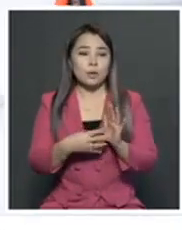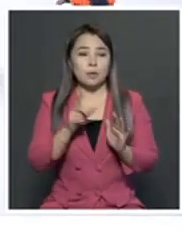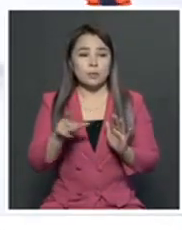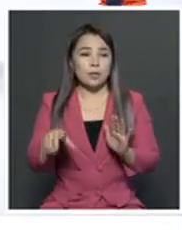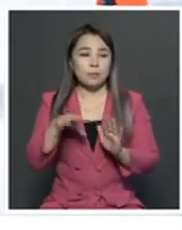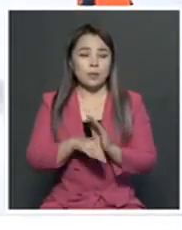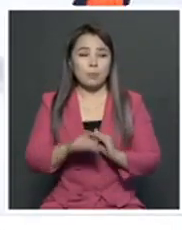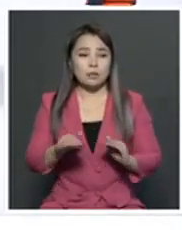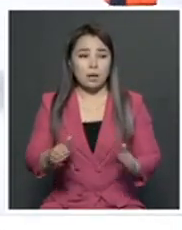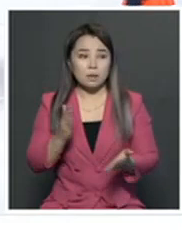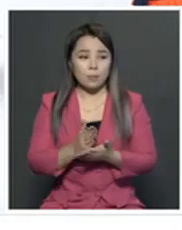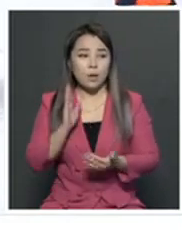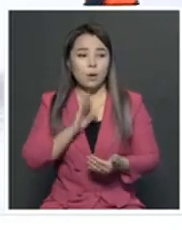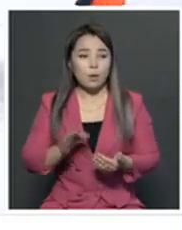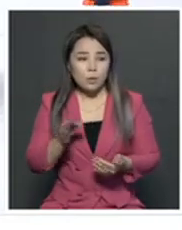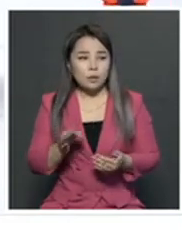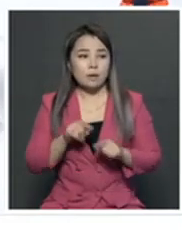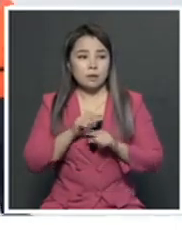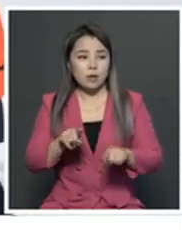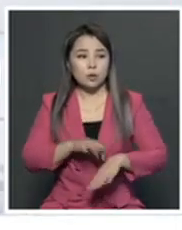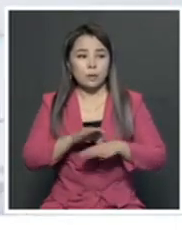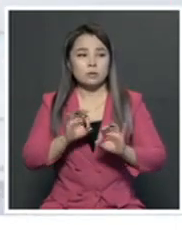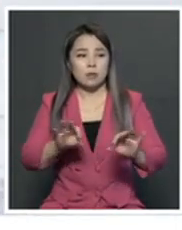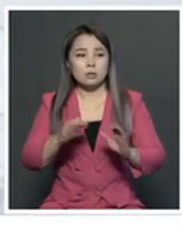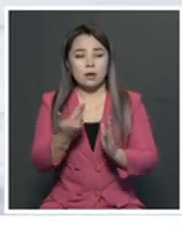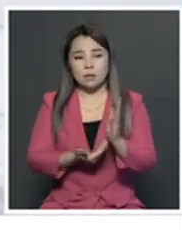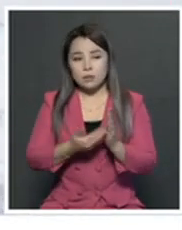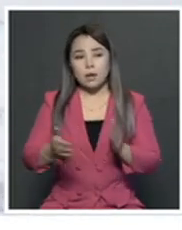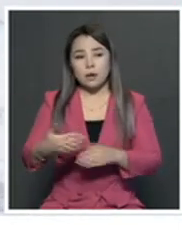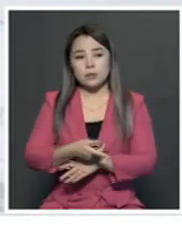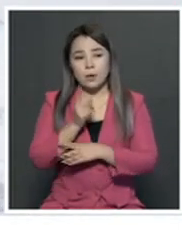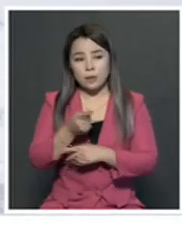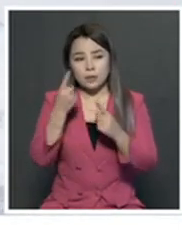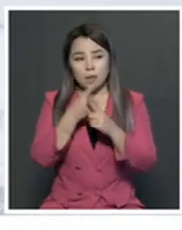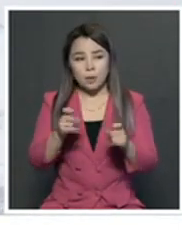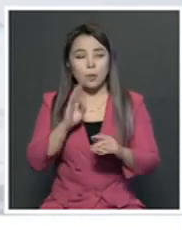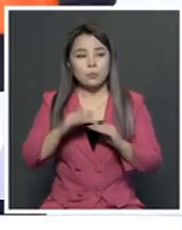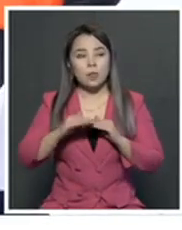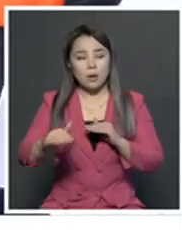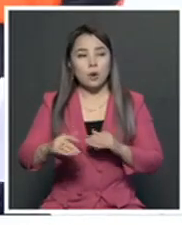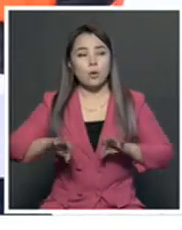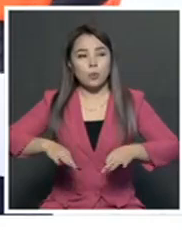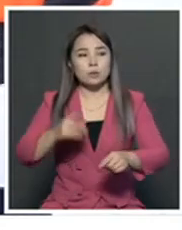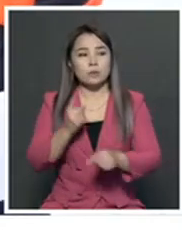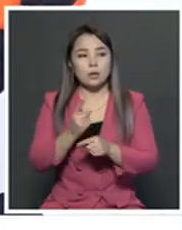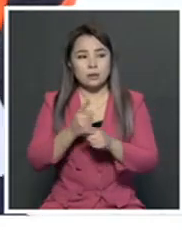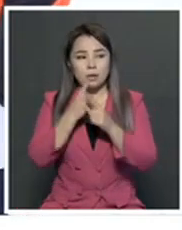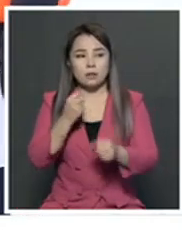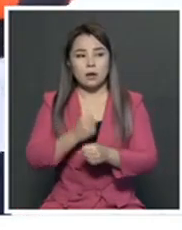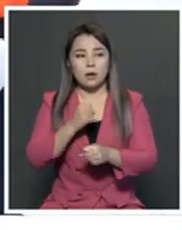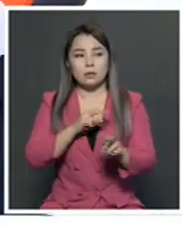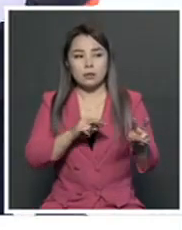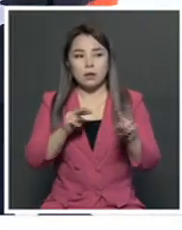қауіпсіздік шараларын күшейтіп, өзен көлдерге арнайы рейд ұйымдастыруда. Бұл әуесқой балықшыларға ескерту жасап, көл үстінде көлікпен шығуға болмайтынын қатаң